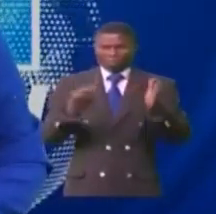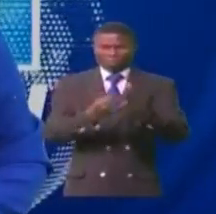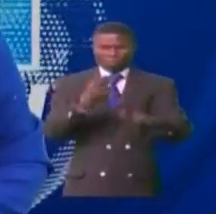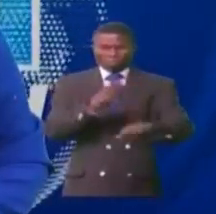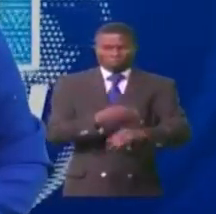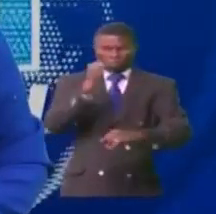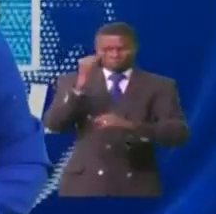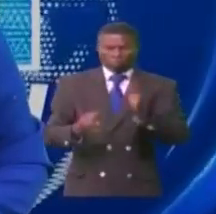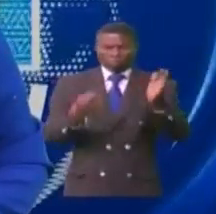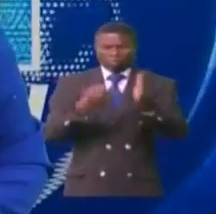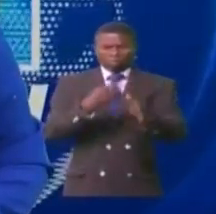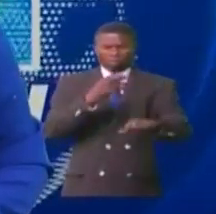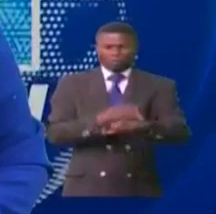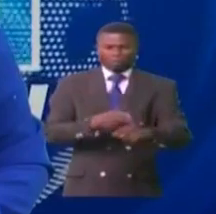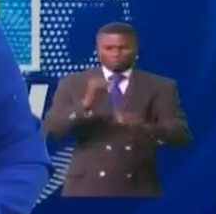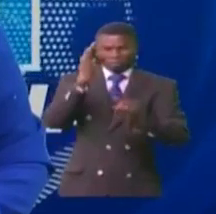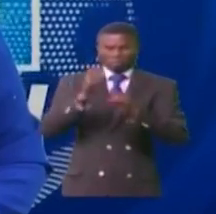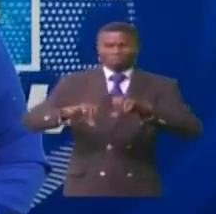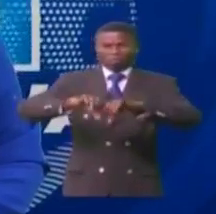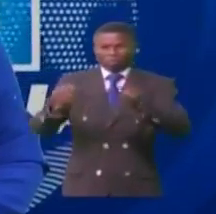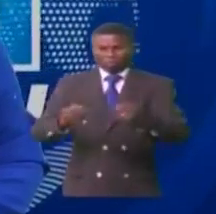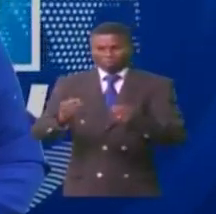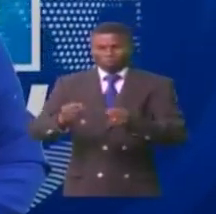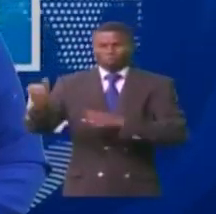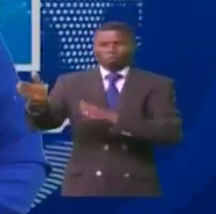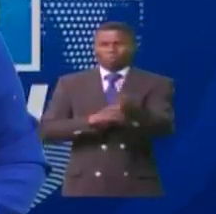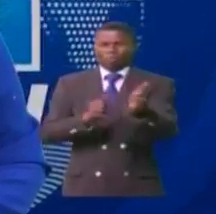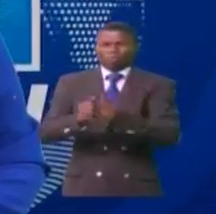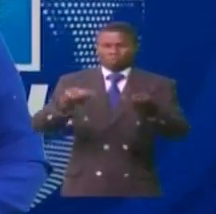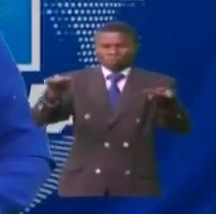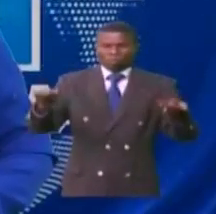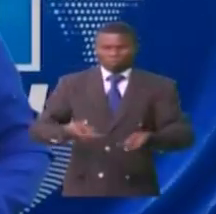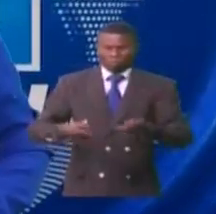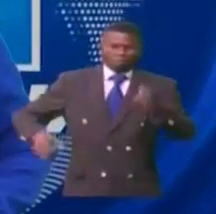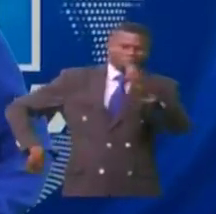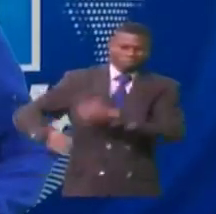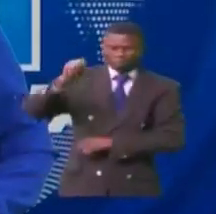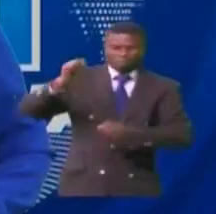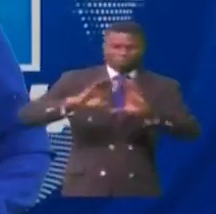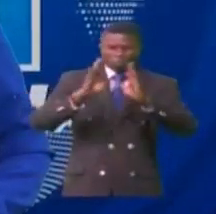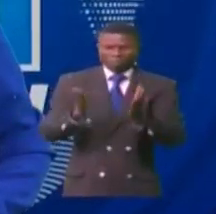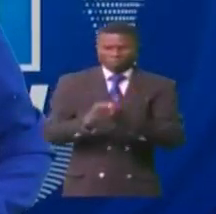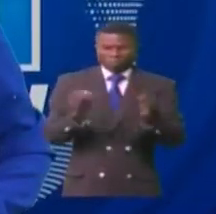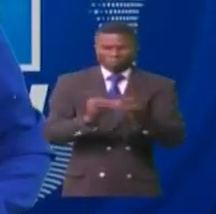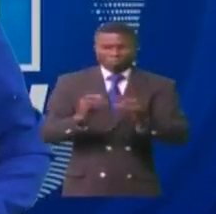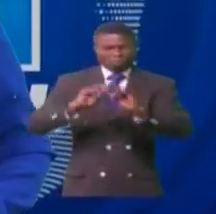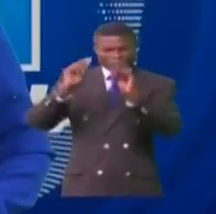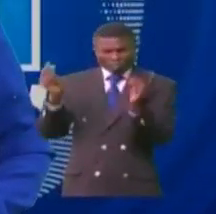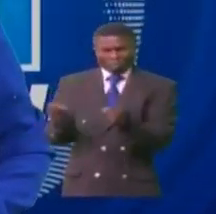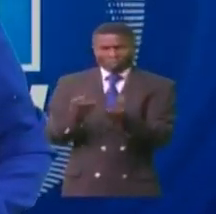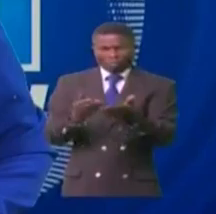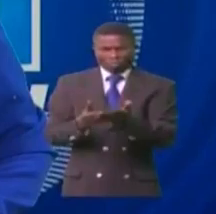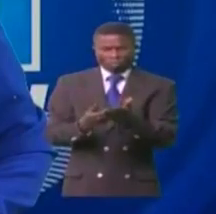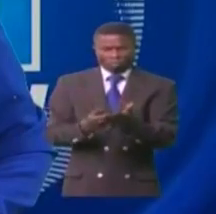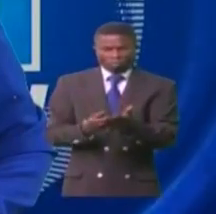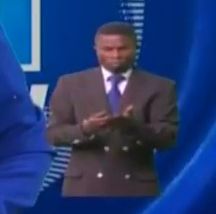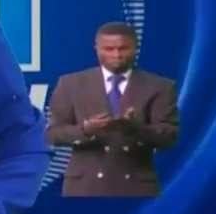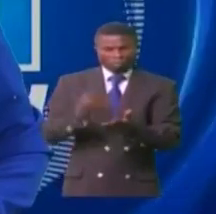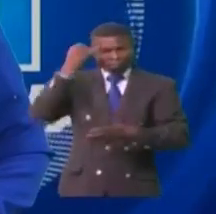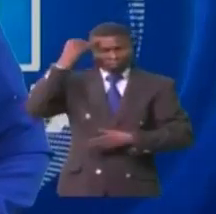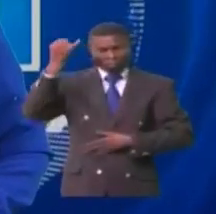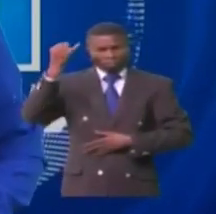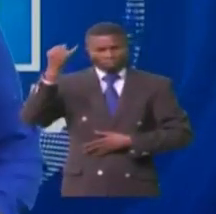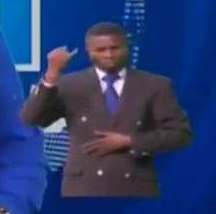et 8h30 pour casser et vandaliser la salle où devait se tenir la réunion avec cette délégation, et ce, dans